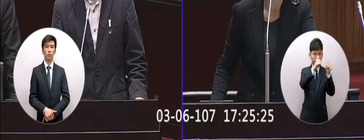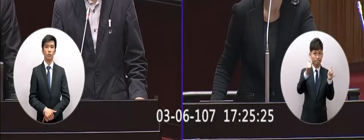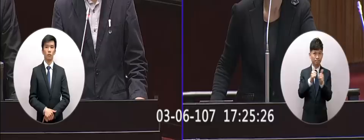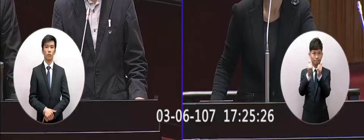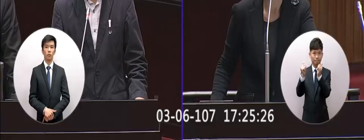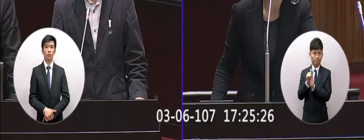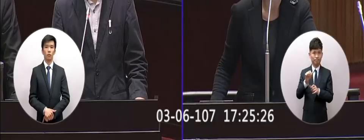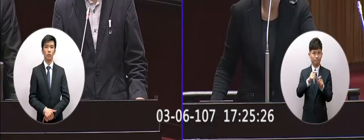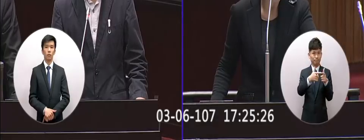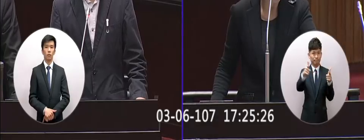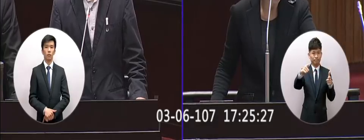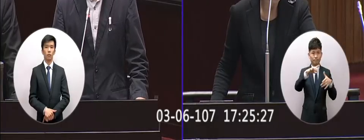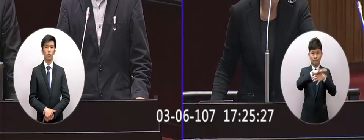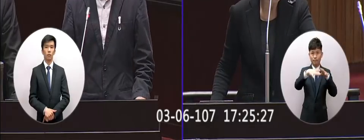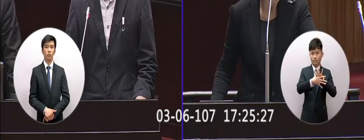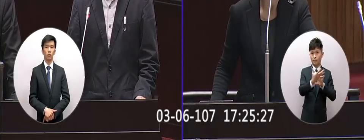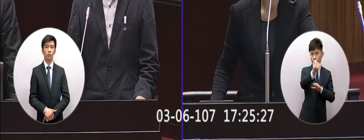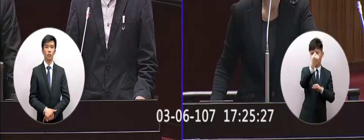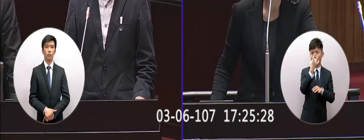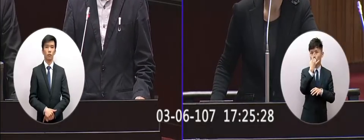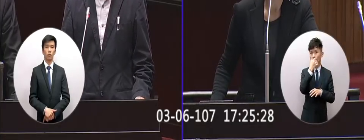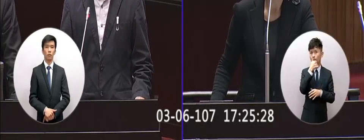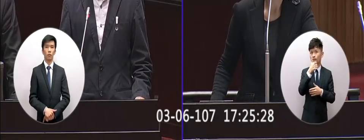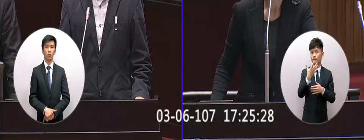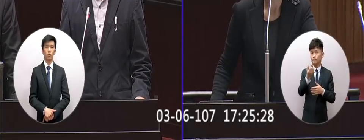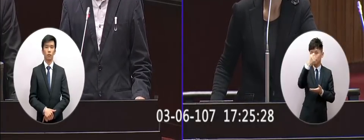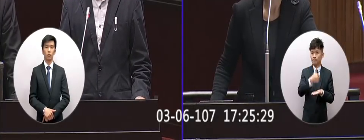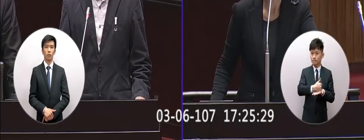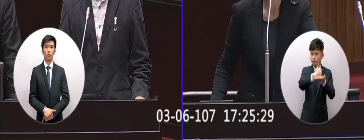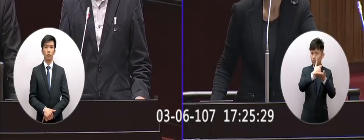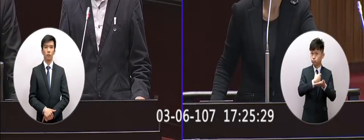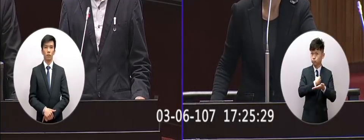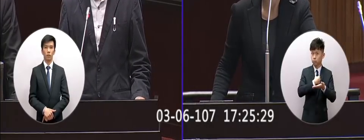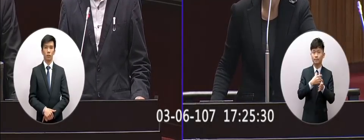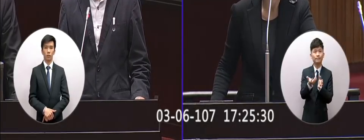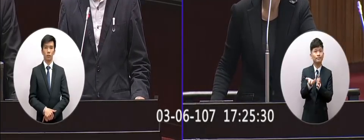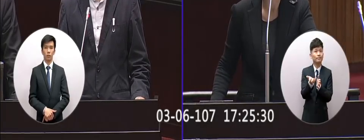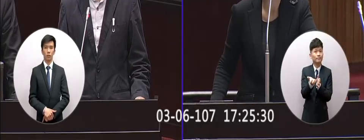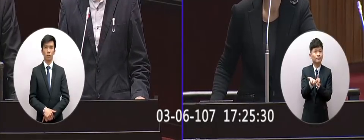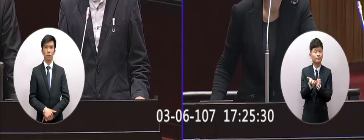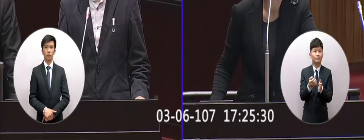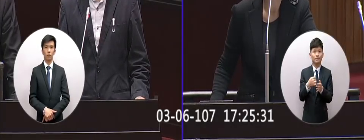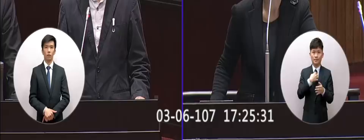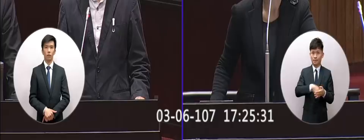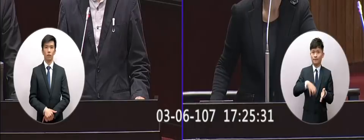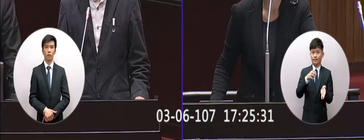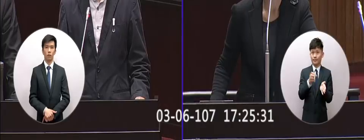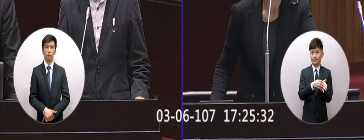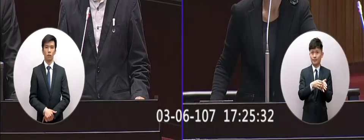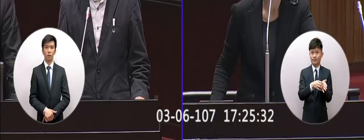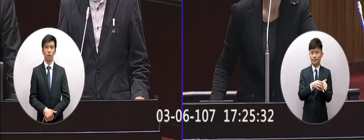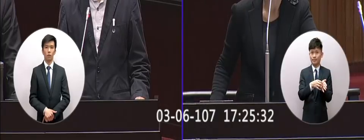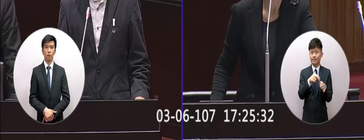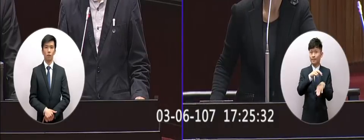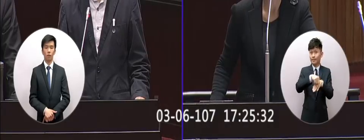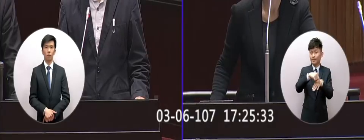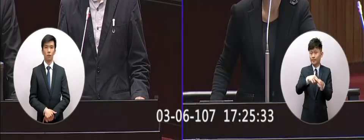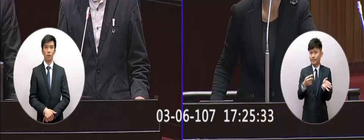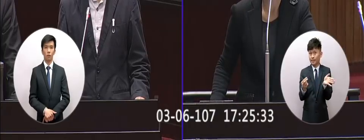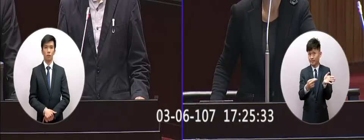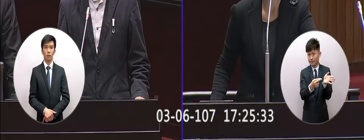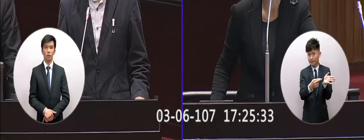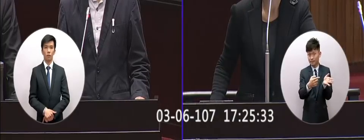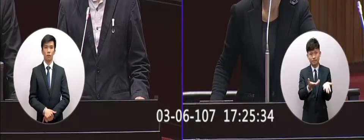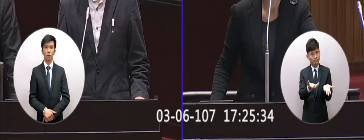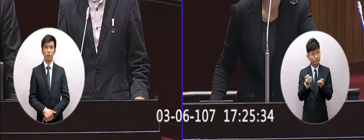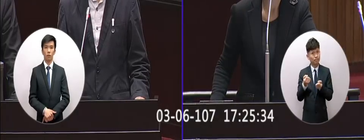的文化权跟语言权。院长，您看刚才的这一张身份证，您可以接受